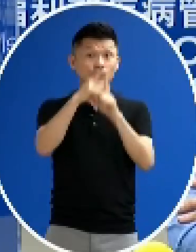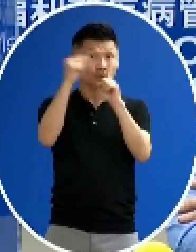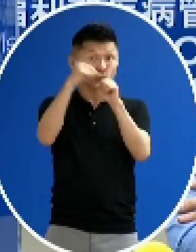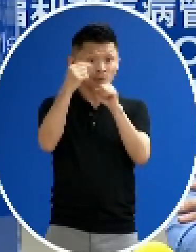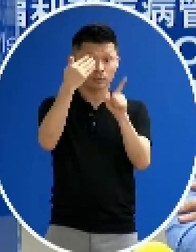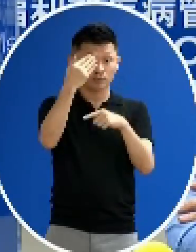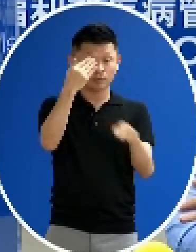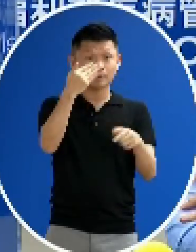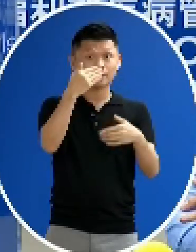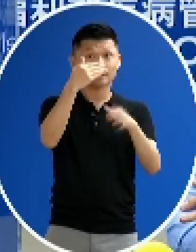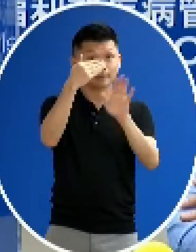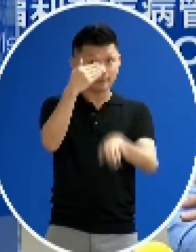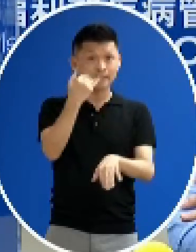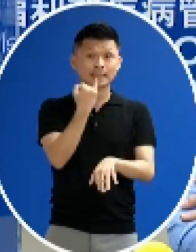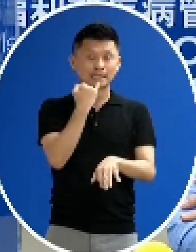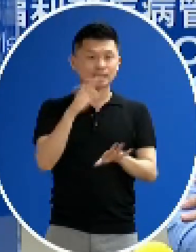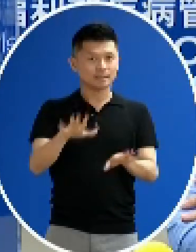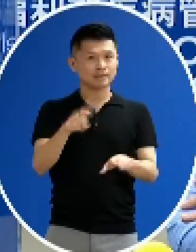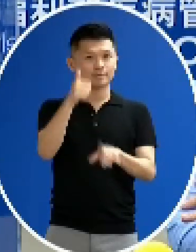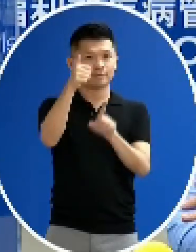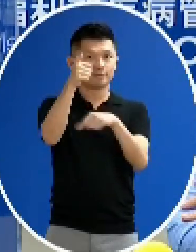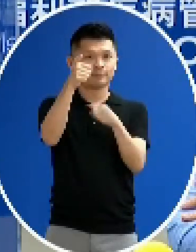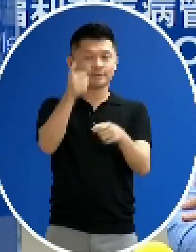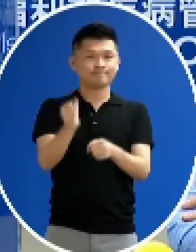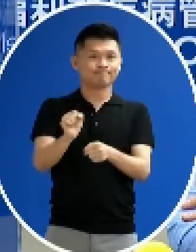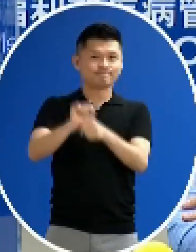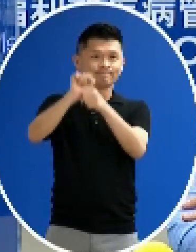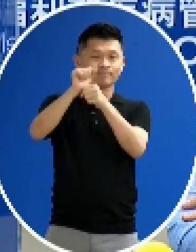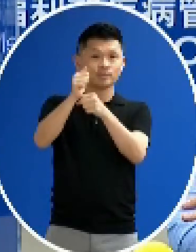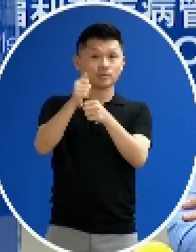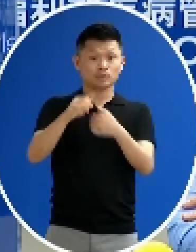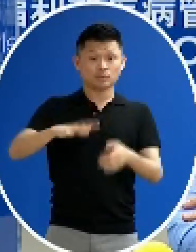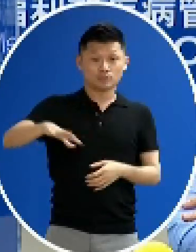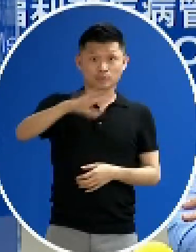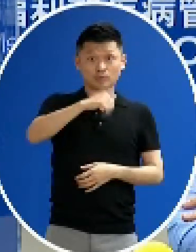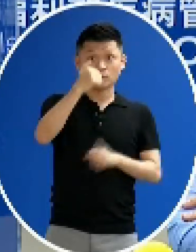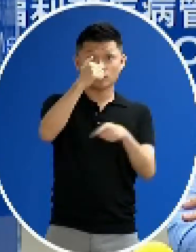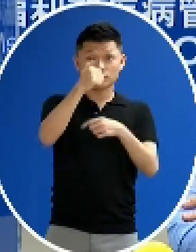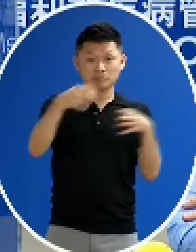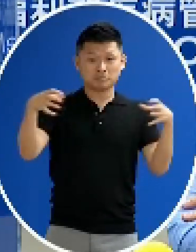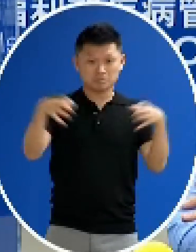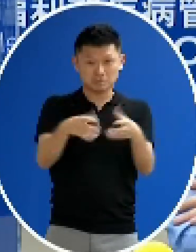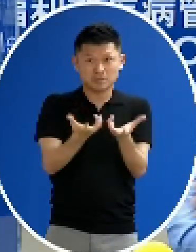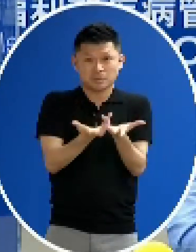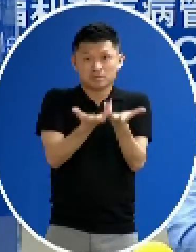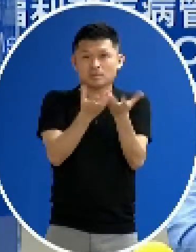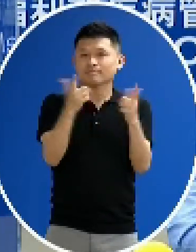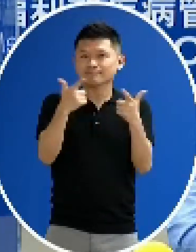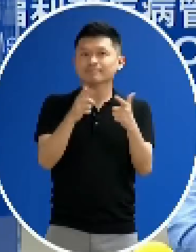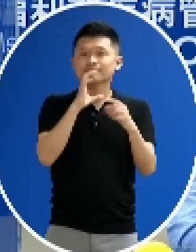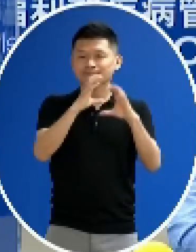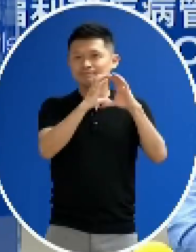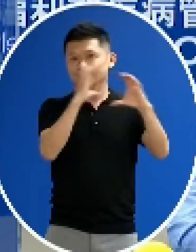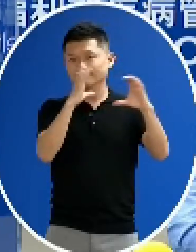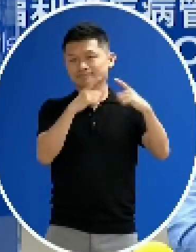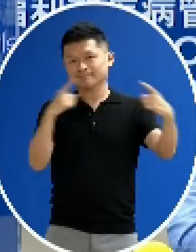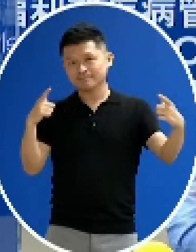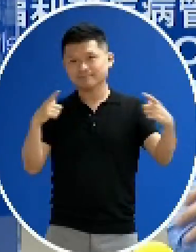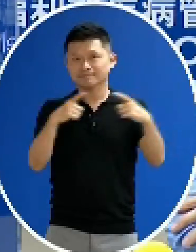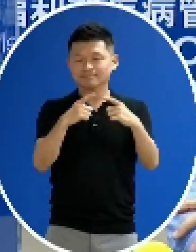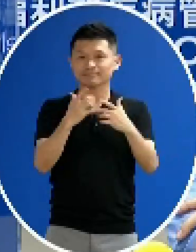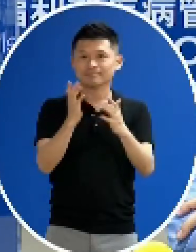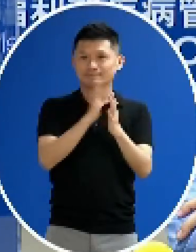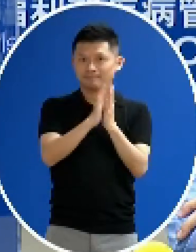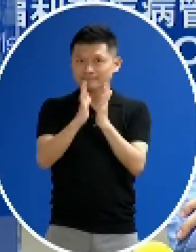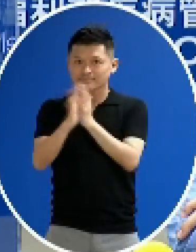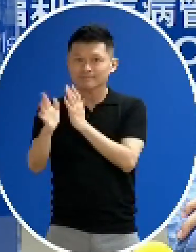行，现在是50人以下，好，但不是说全部50人都挤在一起，好，但根据他车子的大小哈等等的安